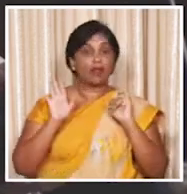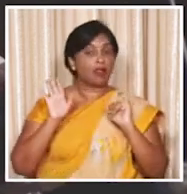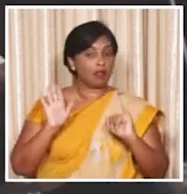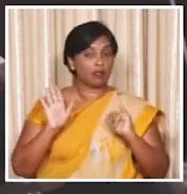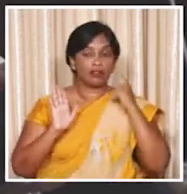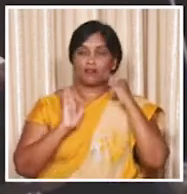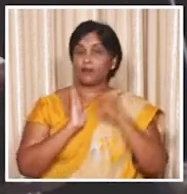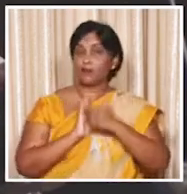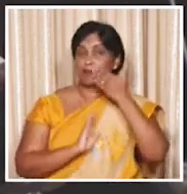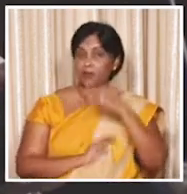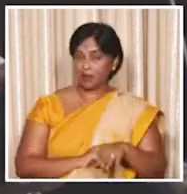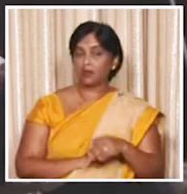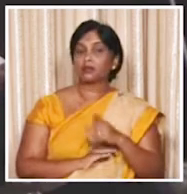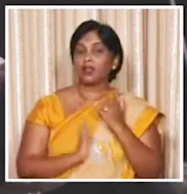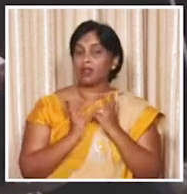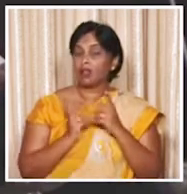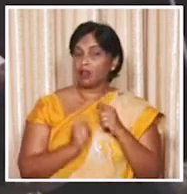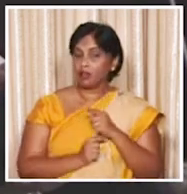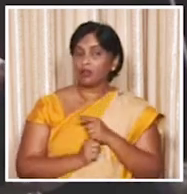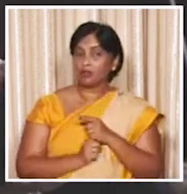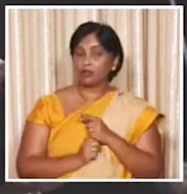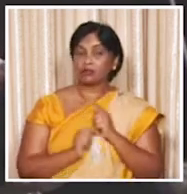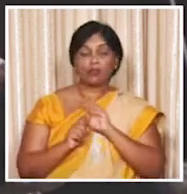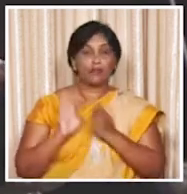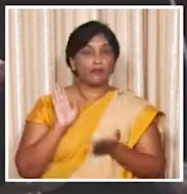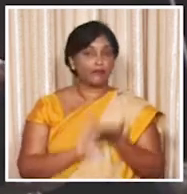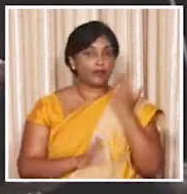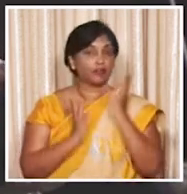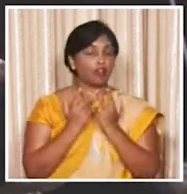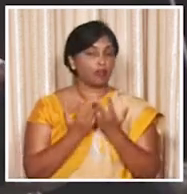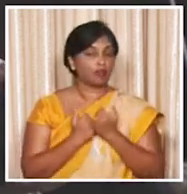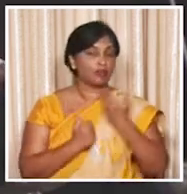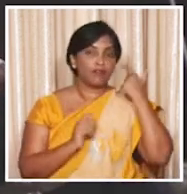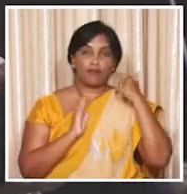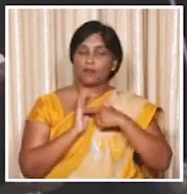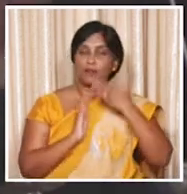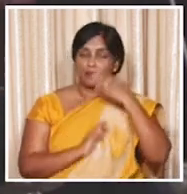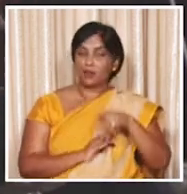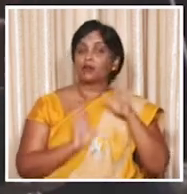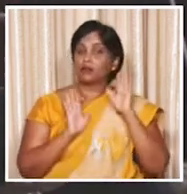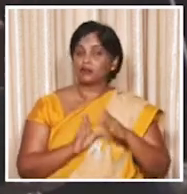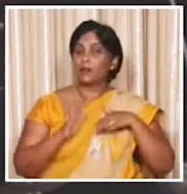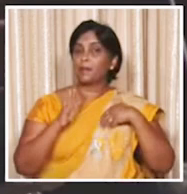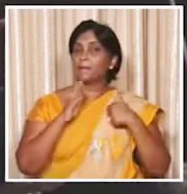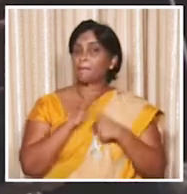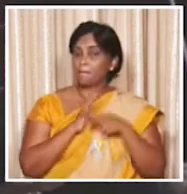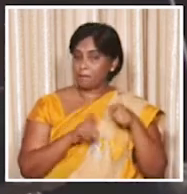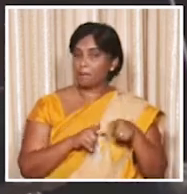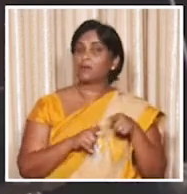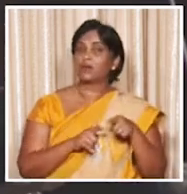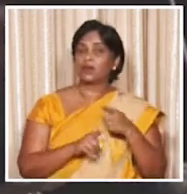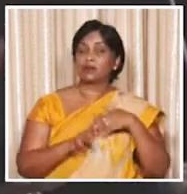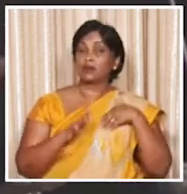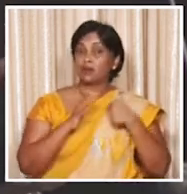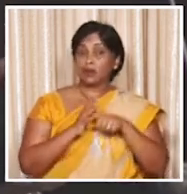கட்டவுட்டுக்கு மேல் சித்தி எடுத்திருக்கிறார்கள். ஆனால் அந்த அதிபர் பெர்ஃபார்மிங் பிரின்சிபல், ஆனால் அவர் தரம் கிடைக்கவில்லை. இவ்வாறு இலங்கை பூராக நிறைய பேர் இருக்கிறார்கள்,